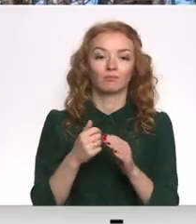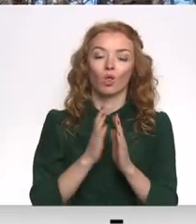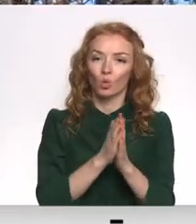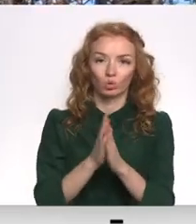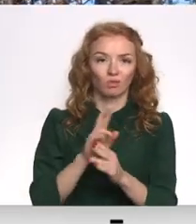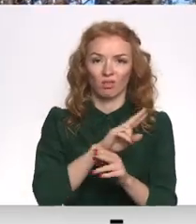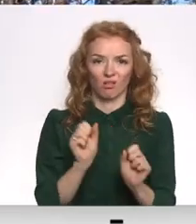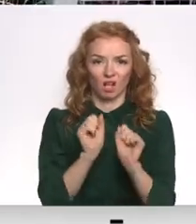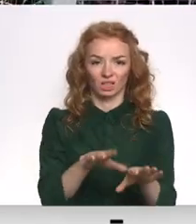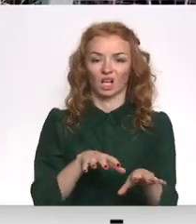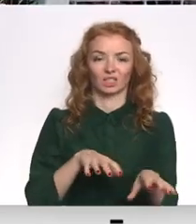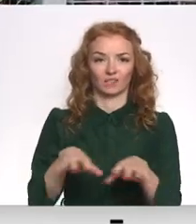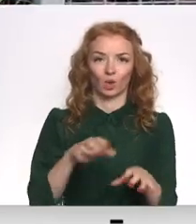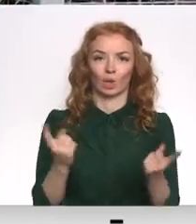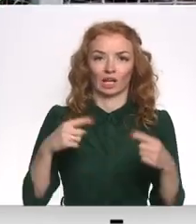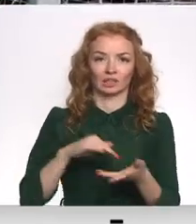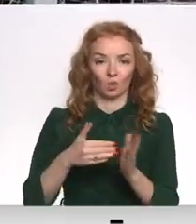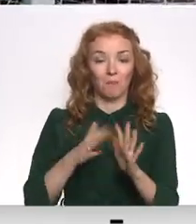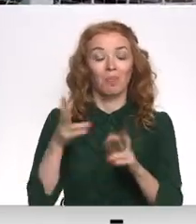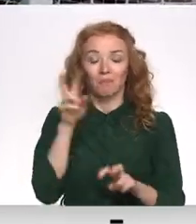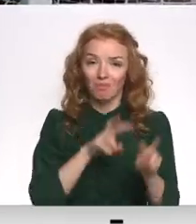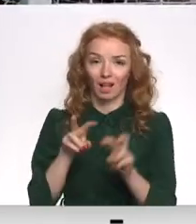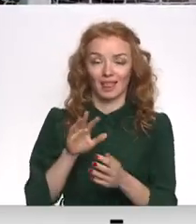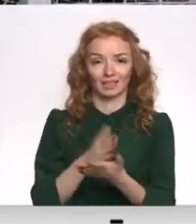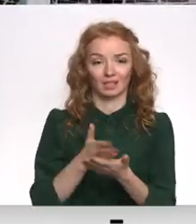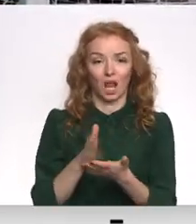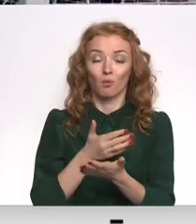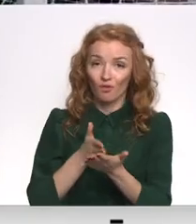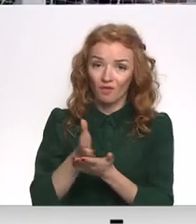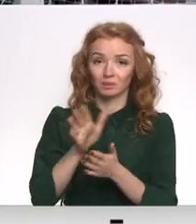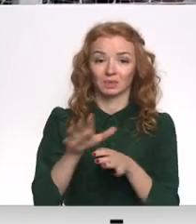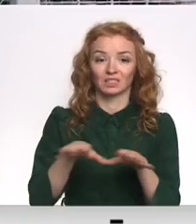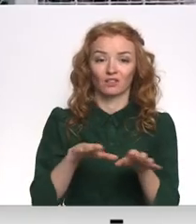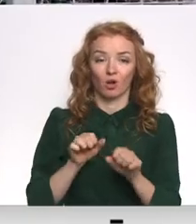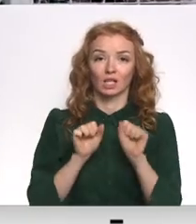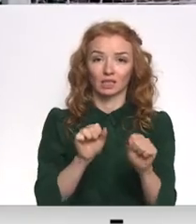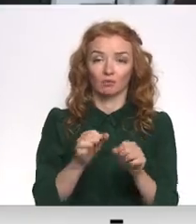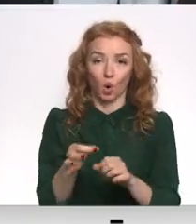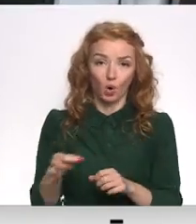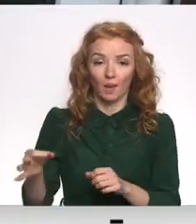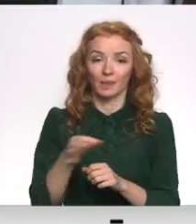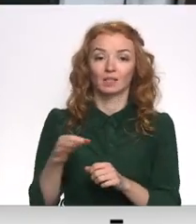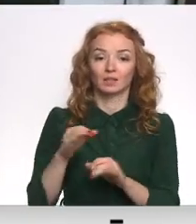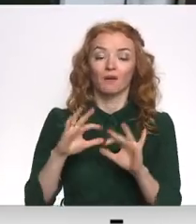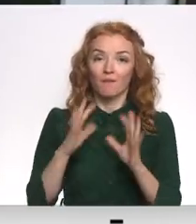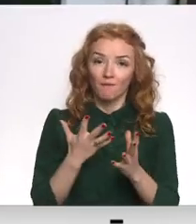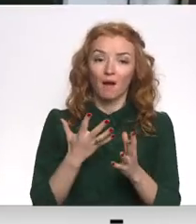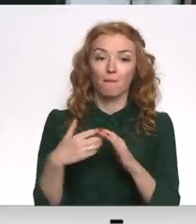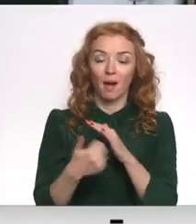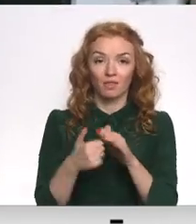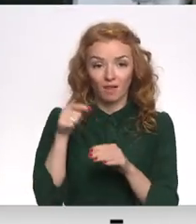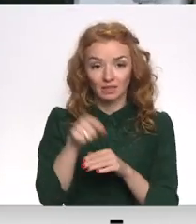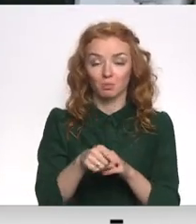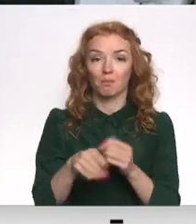no saviem mīluļiem krīzes situācijā, bet meklēt risinājumus, vērsties pie dzīvnieku aizsardzības organizācijām vai pašās patversmēs